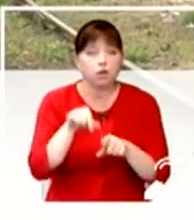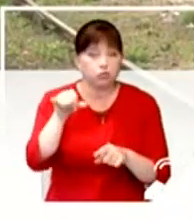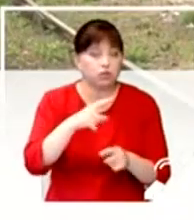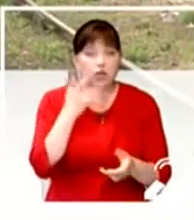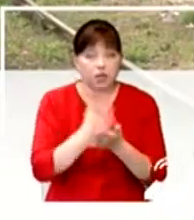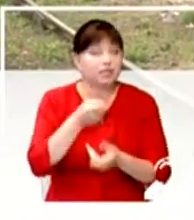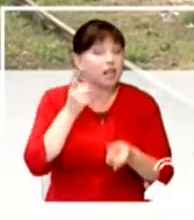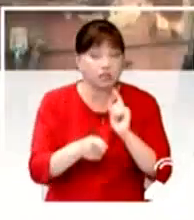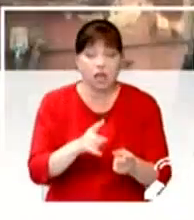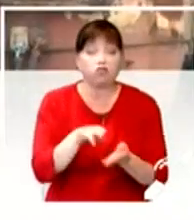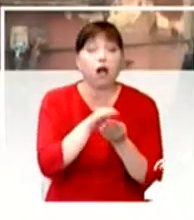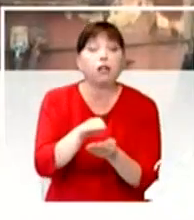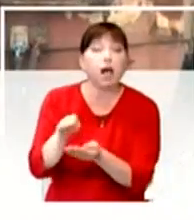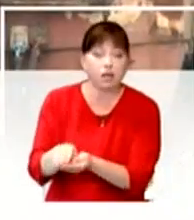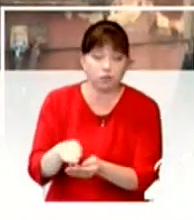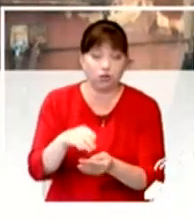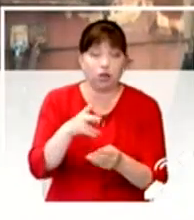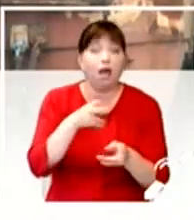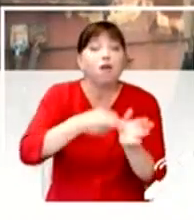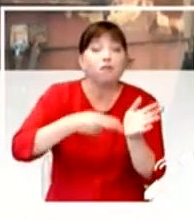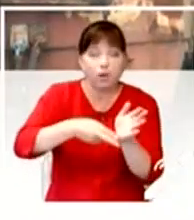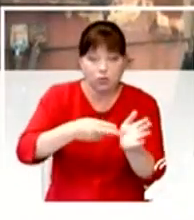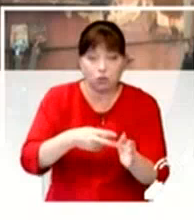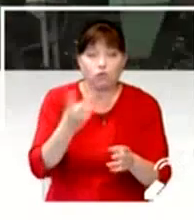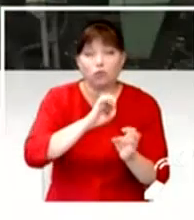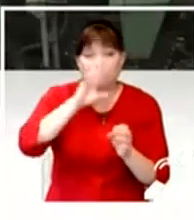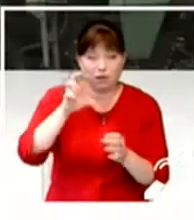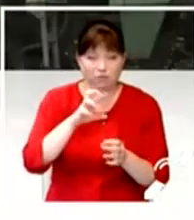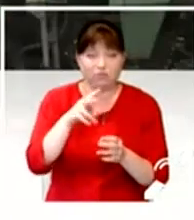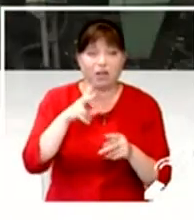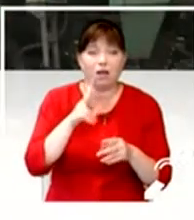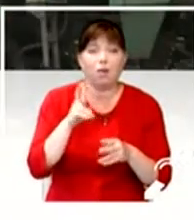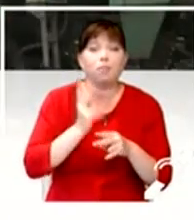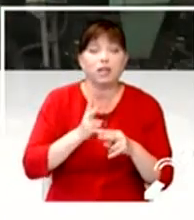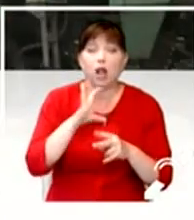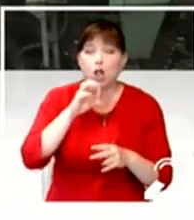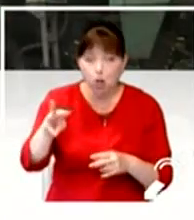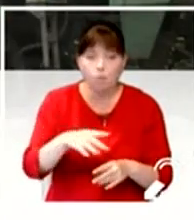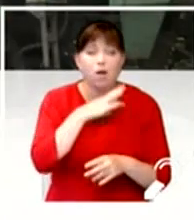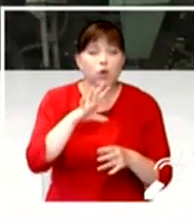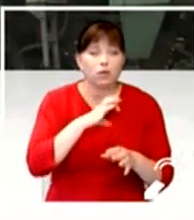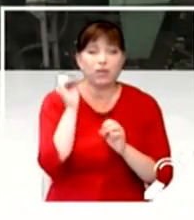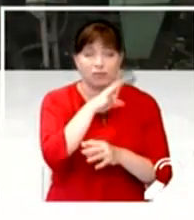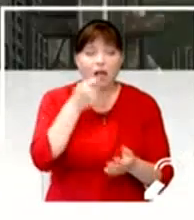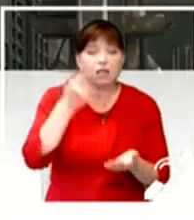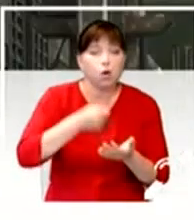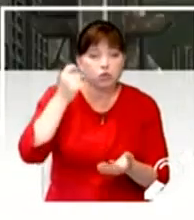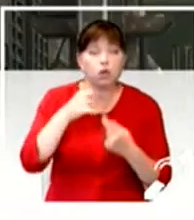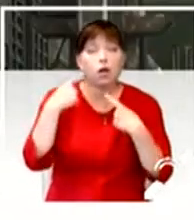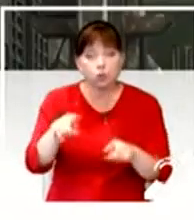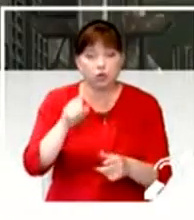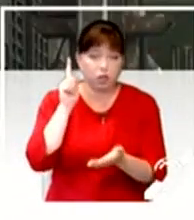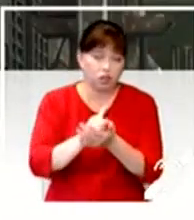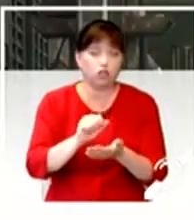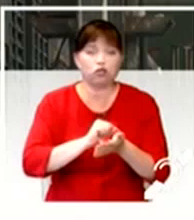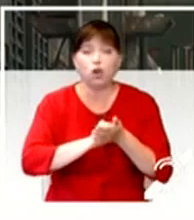cimitir de vechituri ce vor ajunge la fier uzat. 100 de vagoane și locomotive au fost scoase la licitație, iar alte 10 de unități urmează să fie